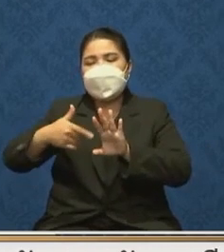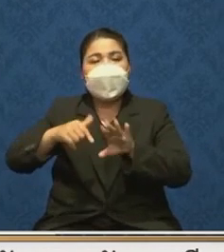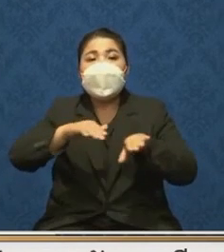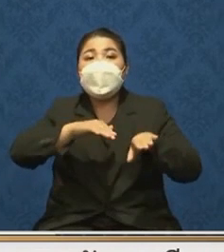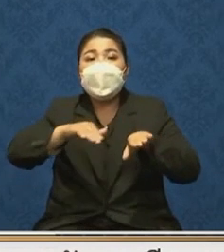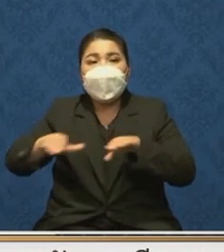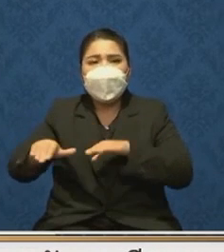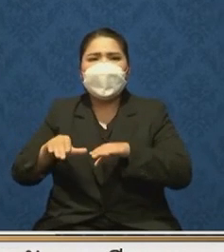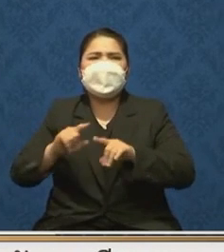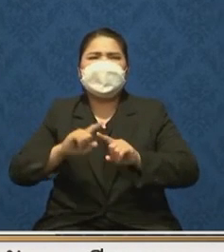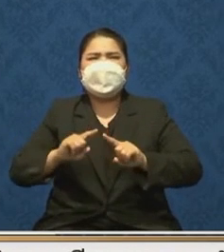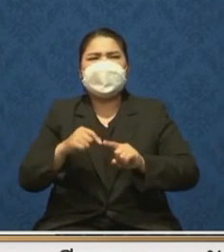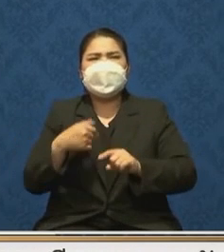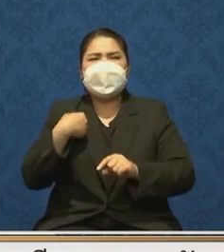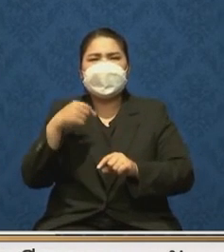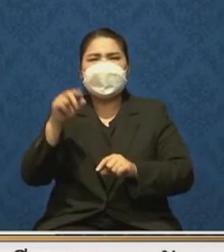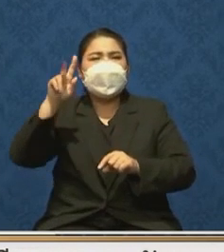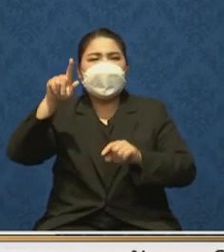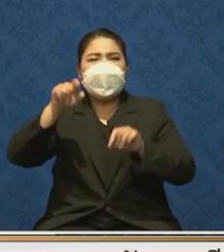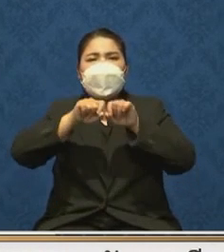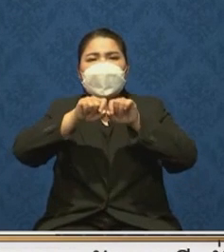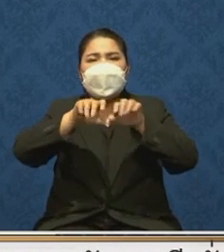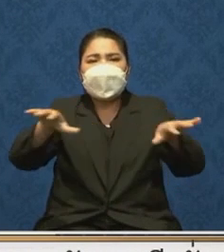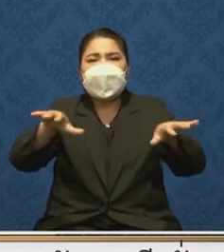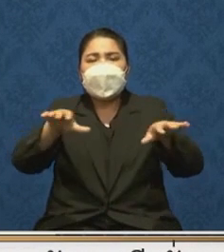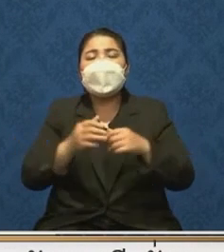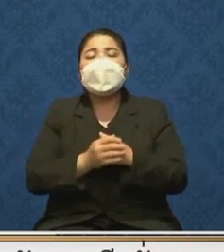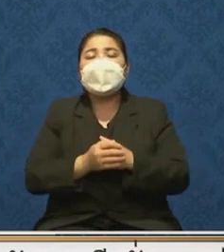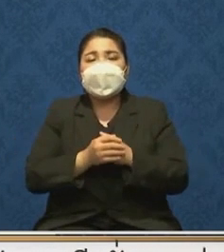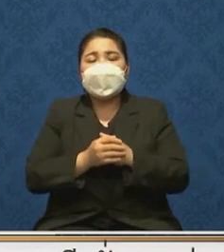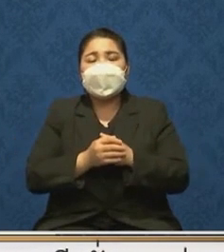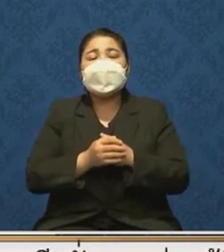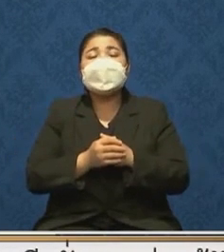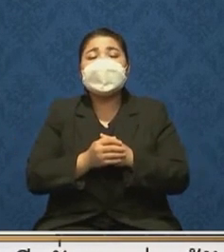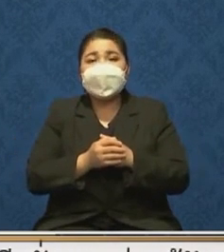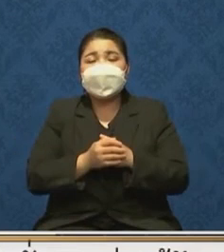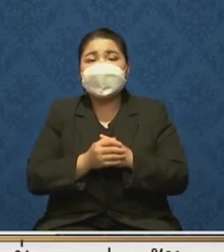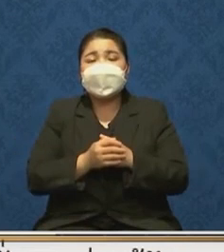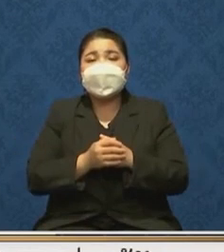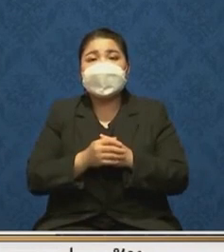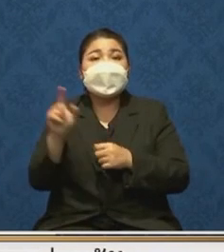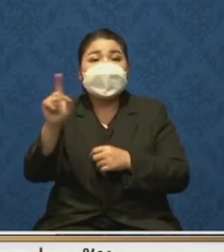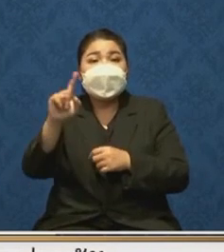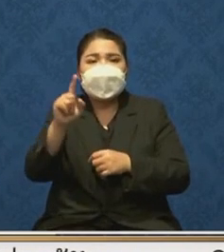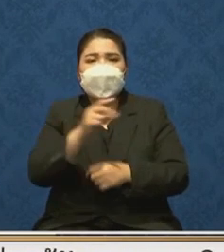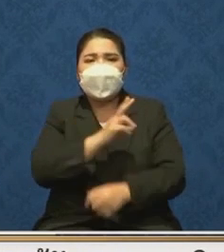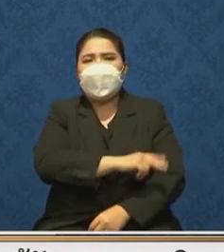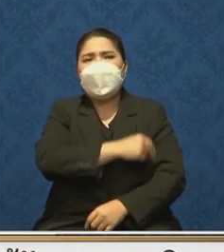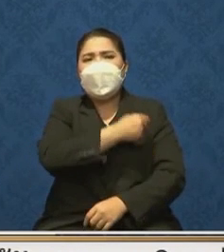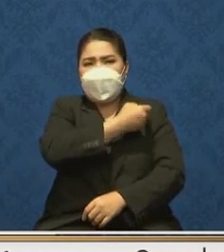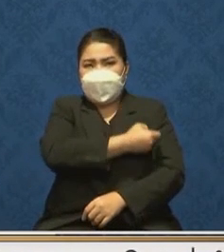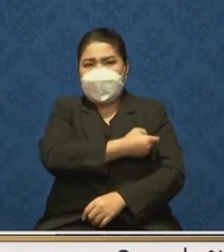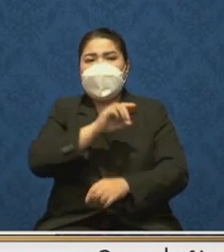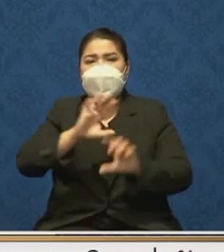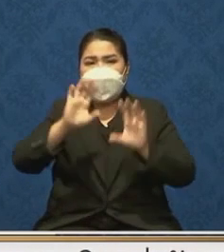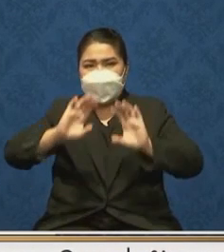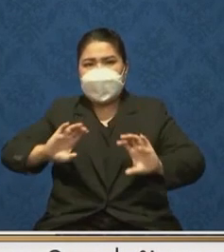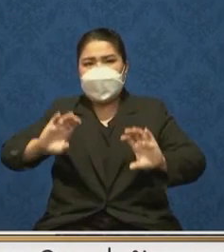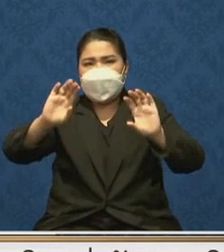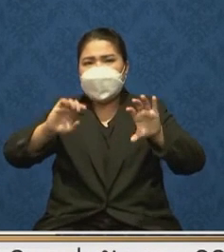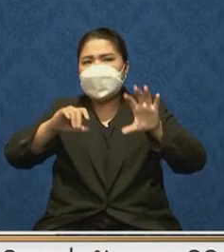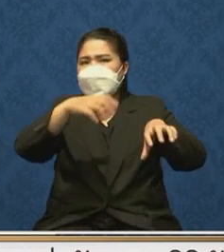แต่ขาวคราวออกมามากโดยเฉพาะในช่งนี้ครับว่ามีโรงพยาบาลรัฐหลายแ่ง